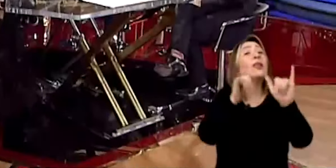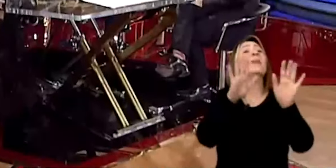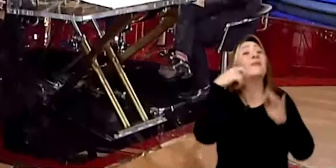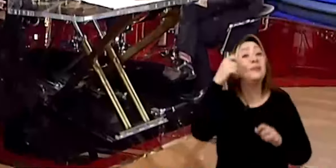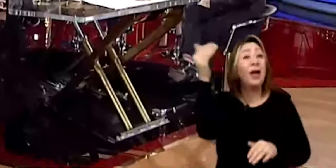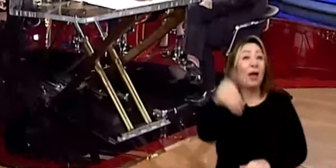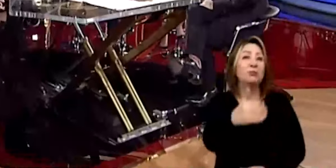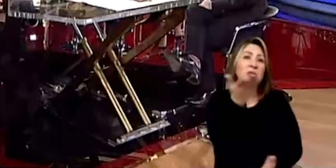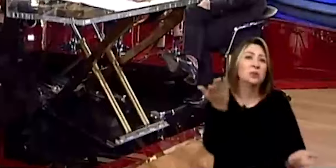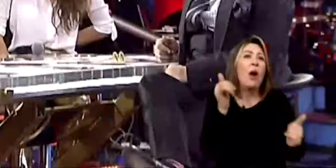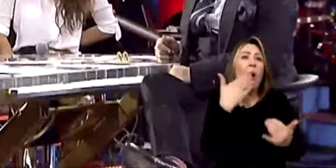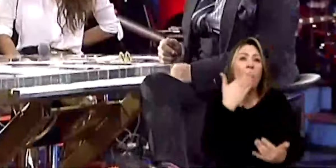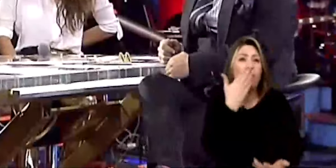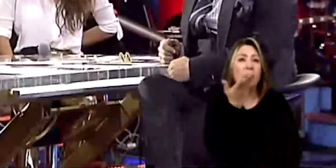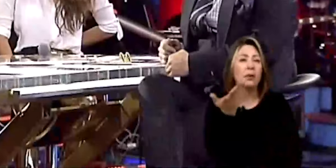gelmiş. Yani